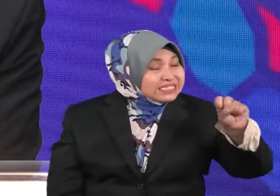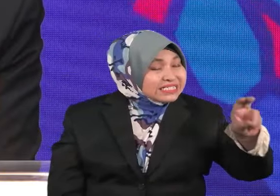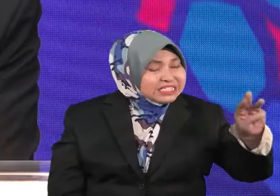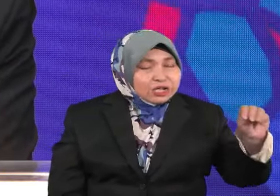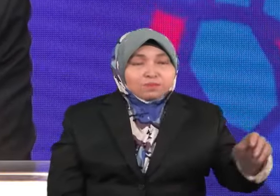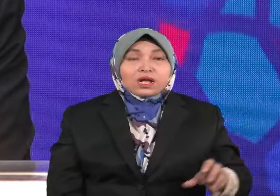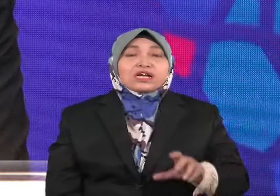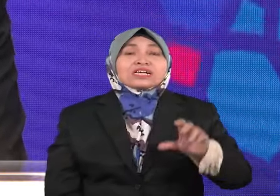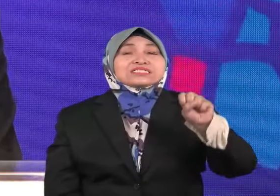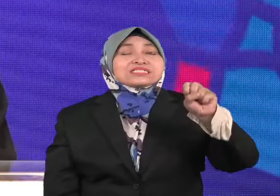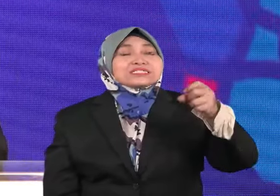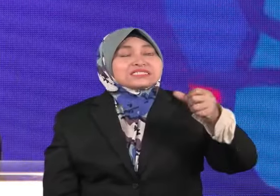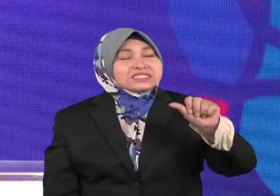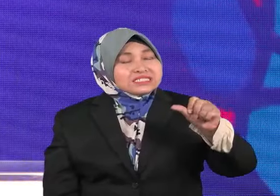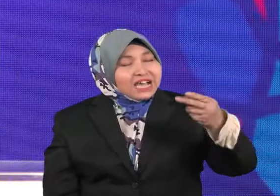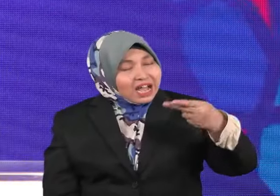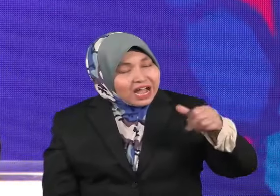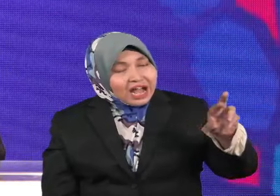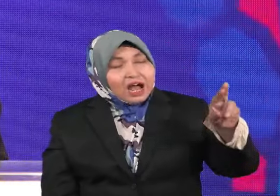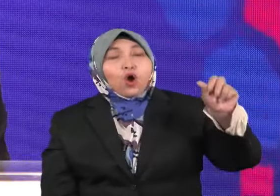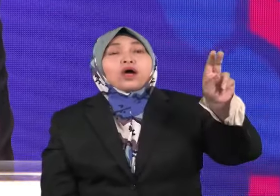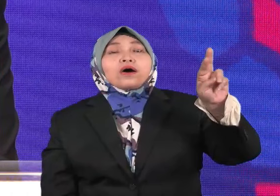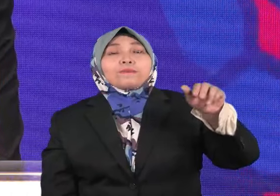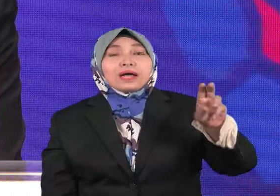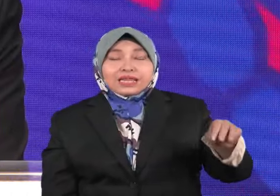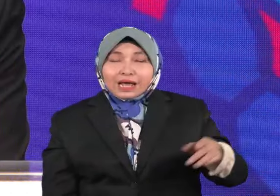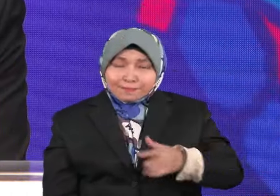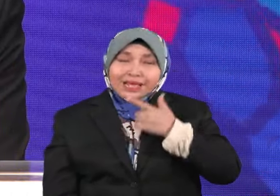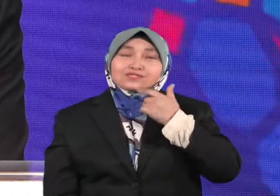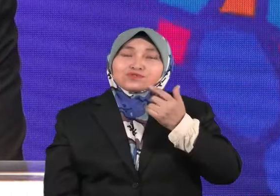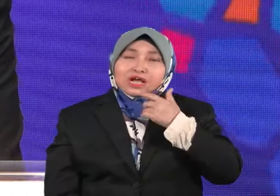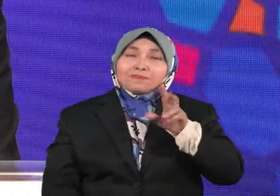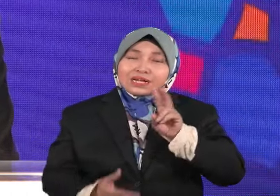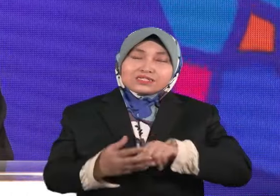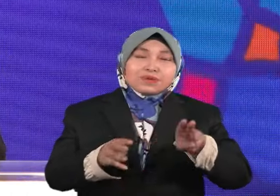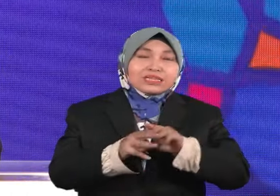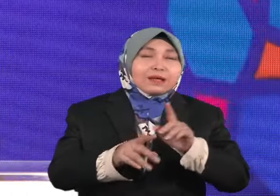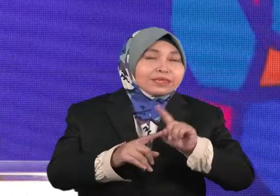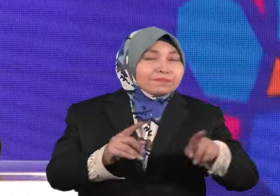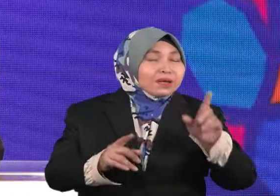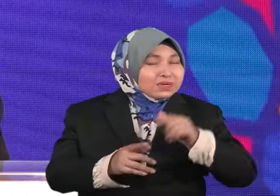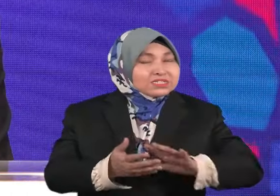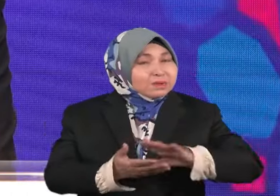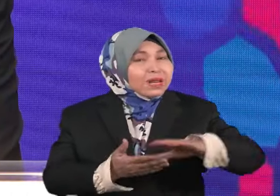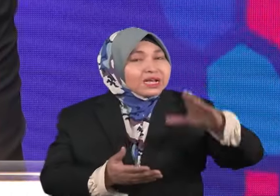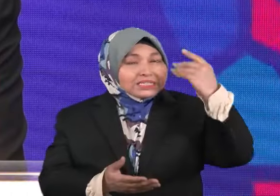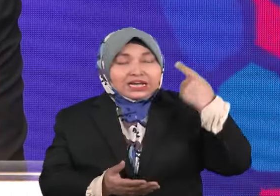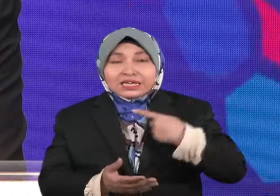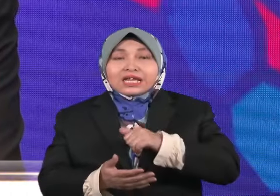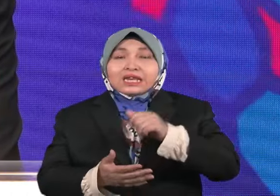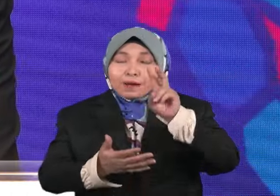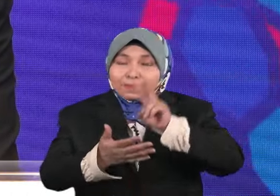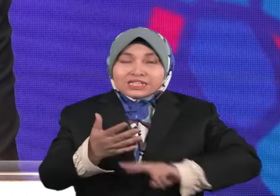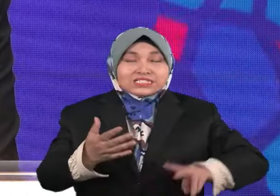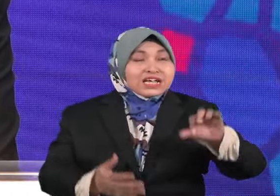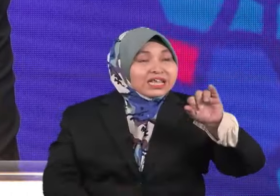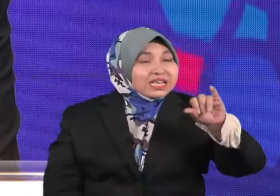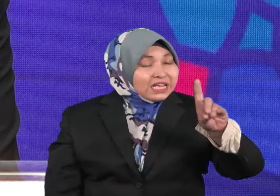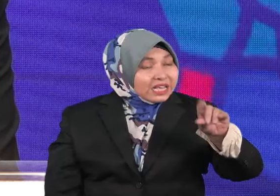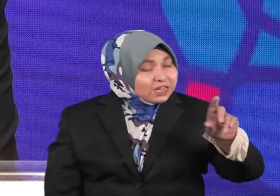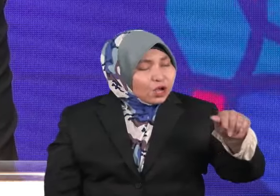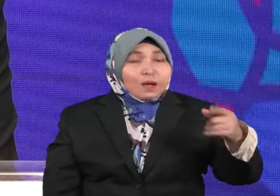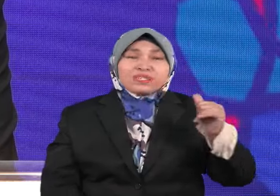Syahr Ramadan, dia baca gitu. Sedap juga baca macam tu kan. Tapi kena belajarlah itu, pasal kalau kita nak baca secara idgham, ikut